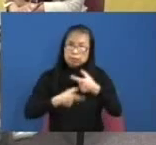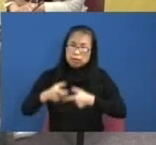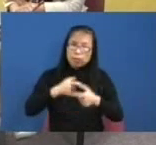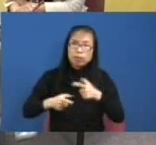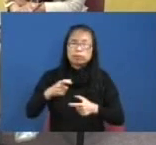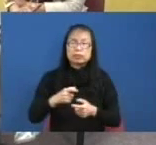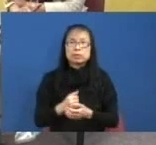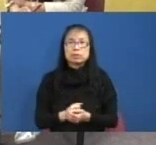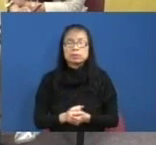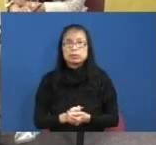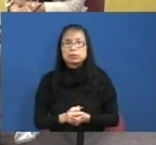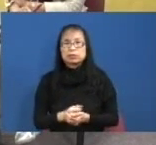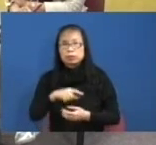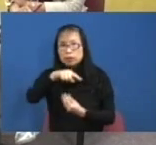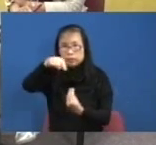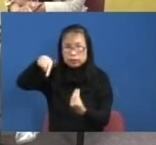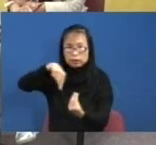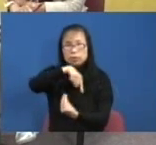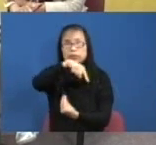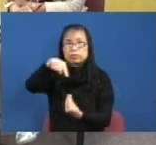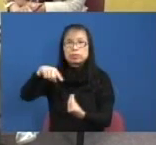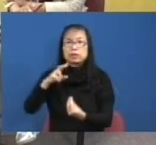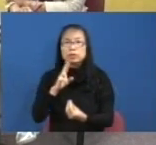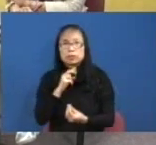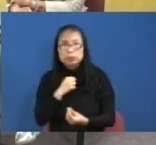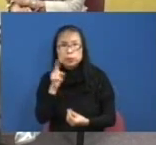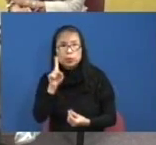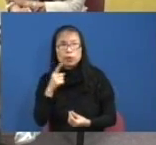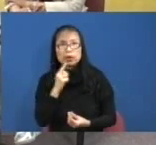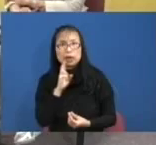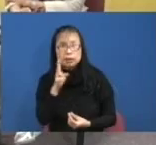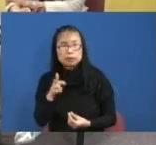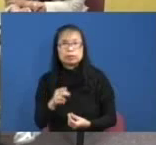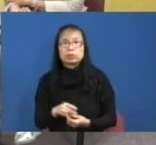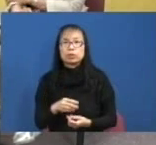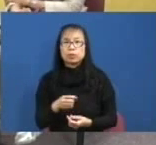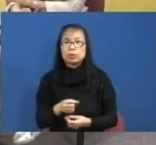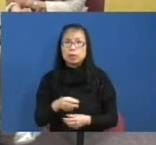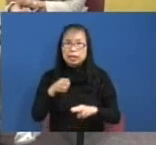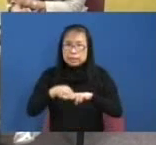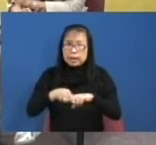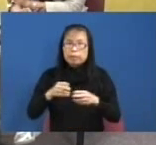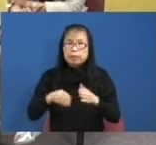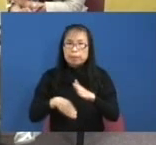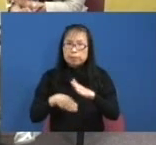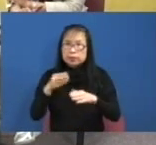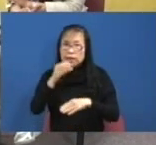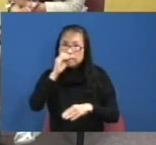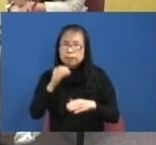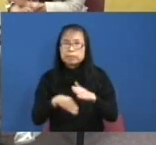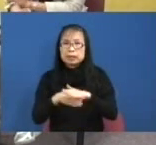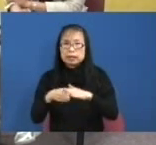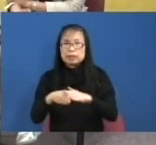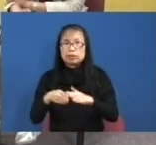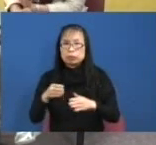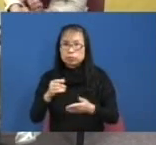咧，嗰、那個點樣去令到業界都可以生存到咧？即係僱員同僱主之間